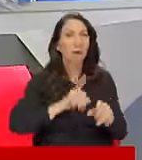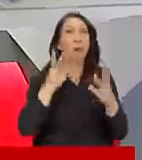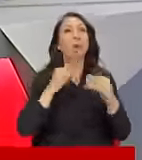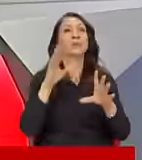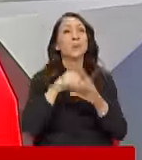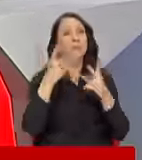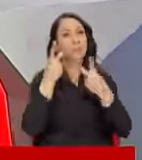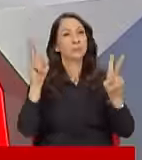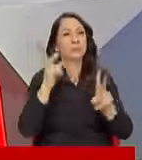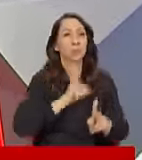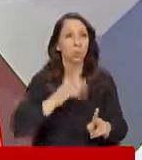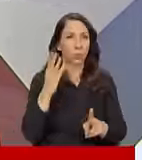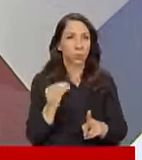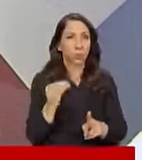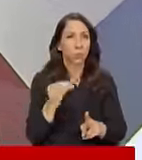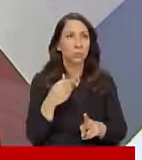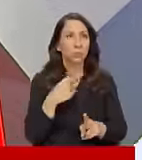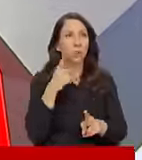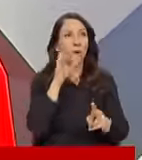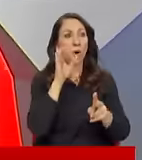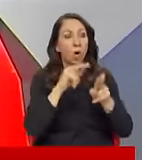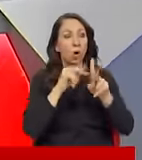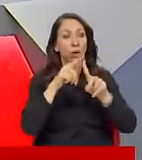diye bağımsız aday oldu. Bizim orada